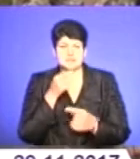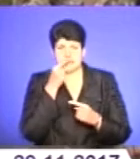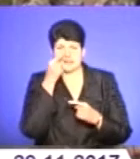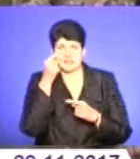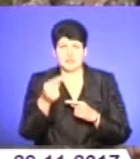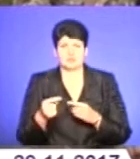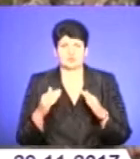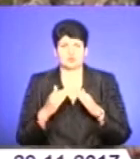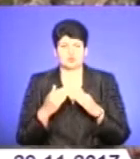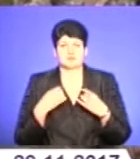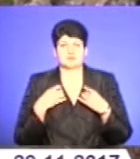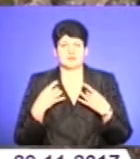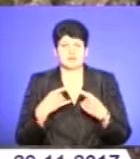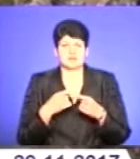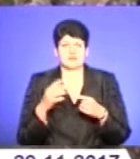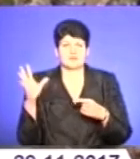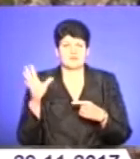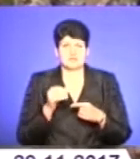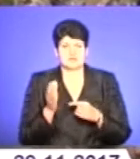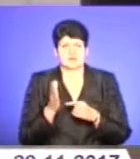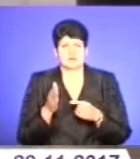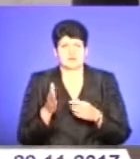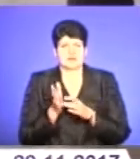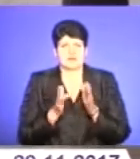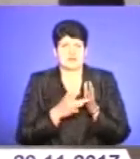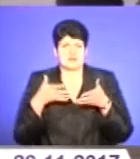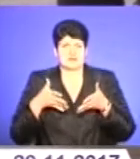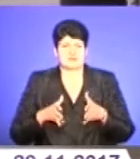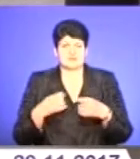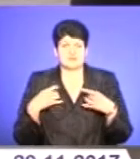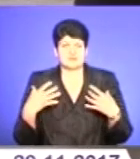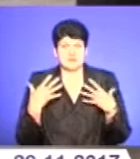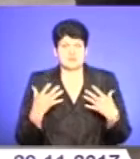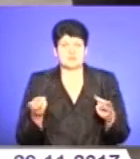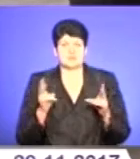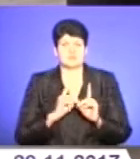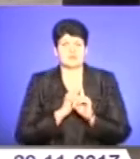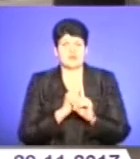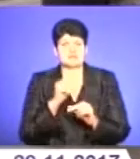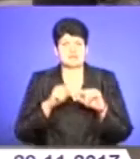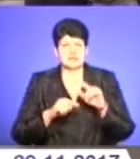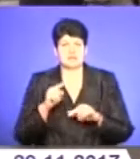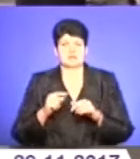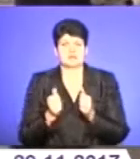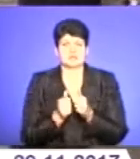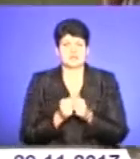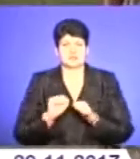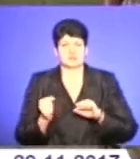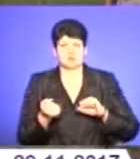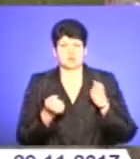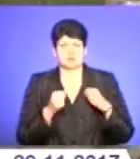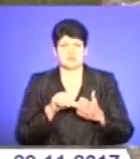рідної домівки святкуватимуть усі різдвяні свята. Провести на службу працівників роти прийшли рідні, близькі та друзі, представники